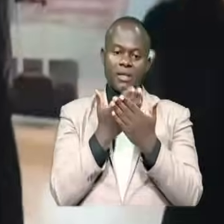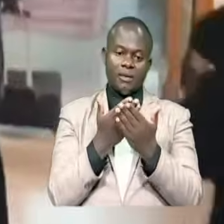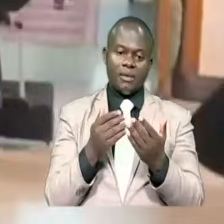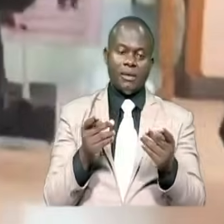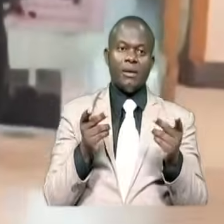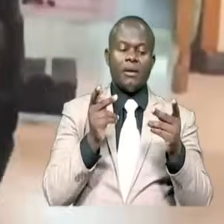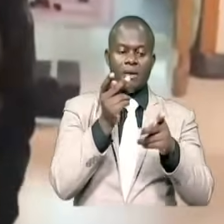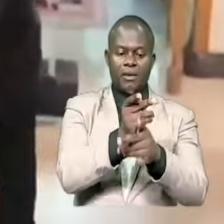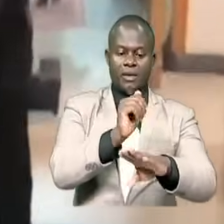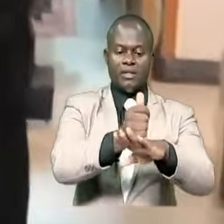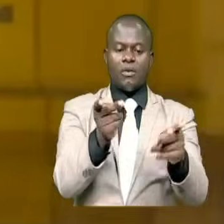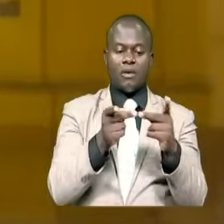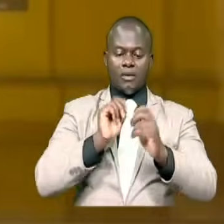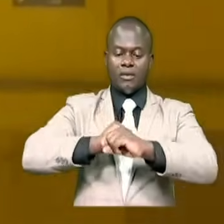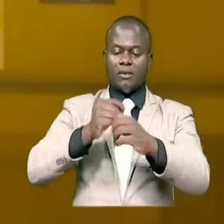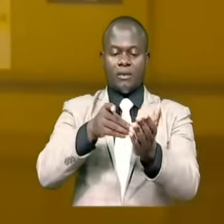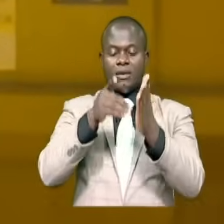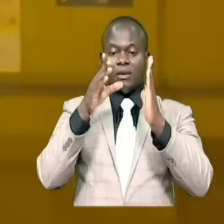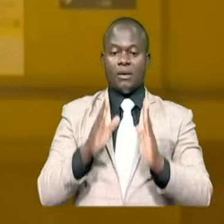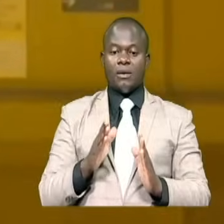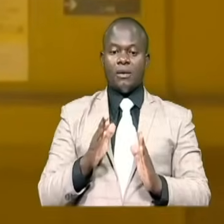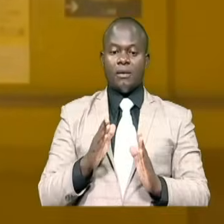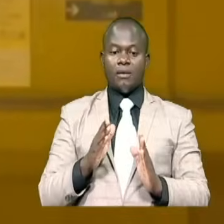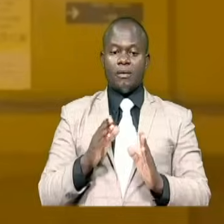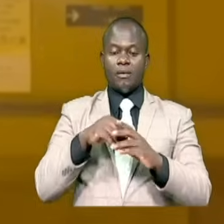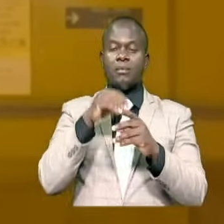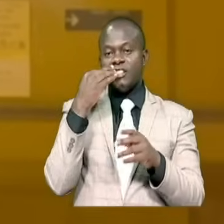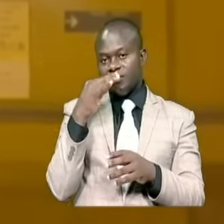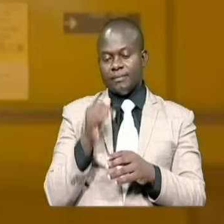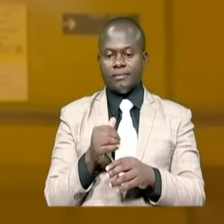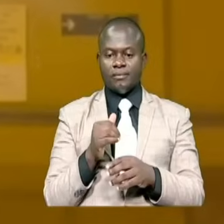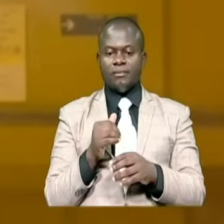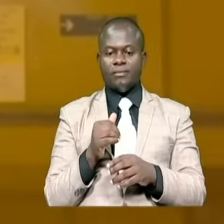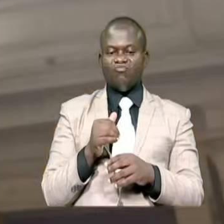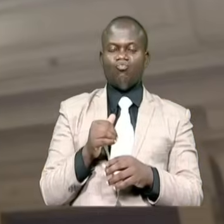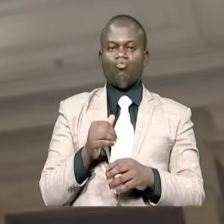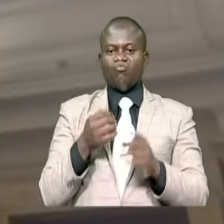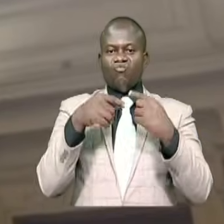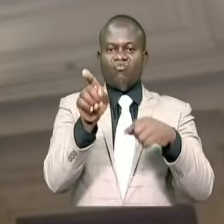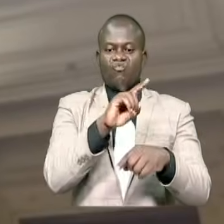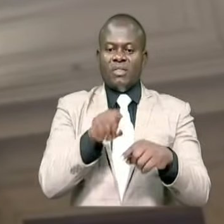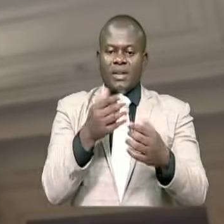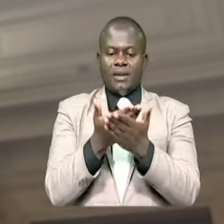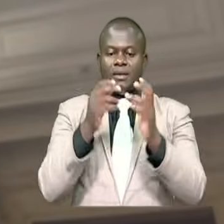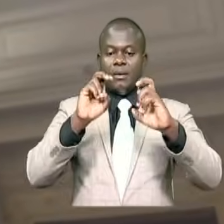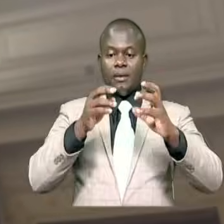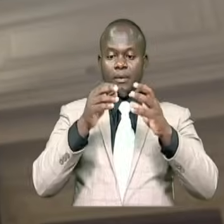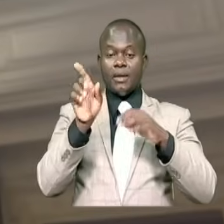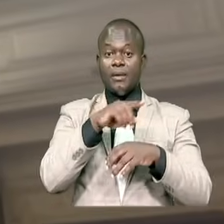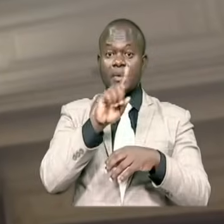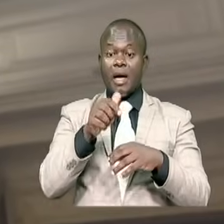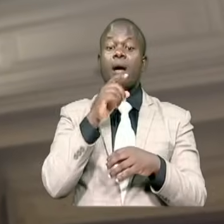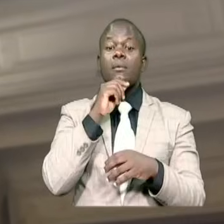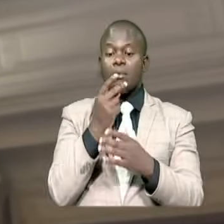ahantu yitabwaho n'abaganga, ibizwi nka internement mu Gifaransa. Umushinjacyaha yasobanuye ko ibyaha aba bagabo